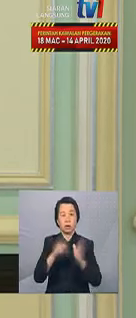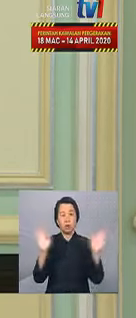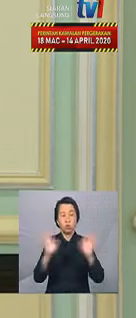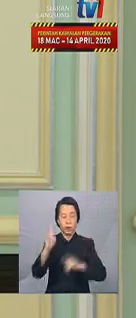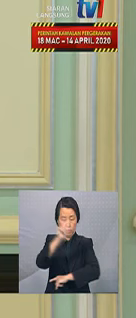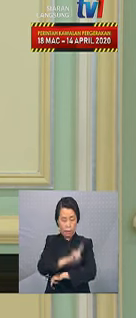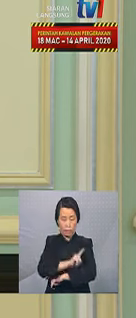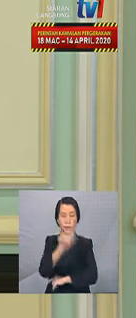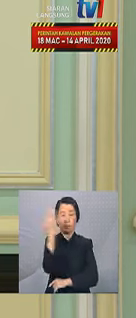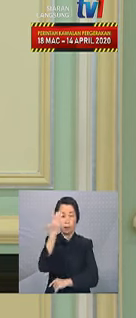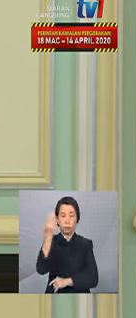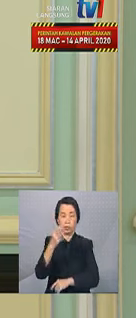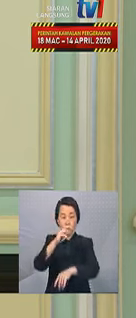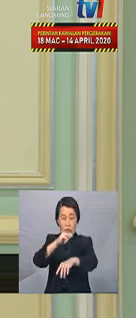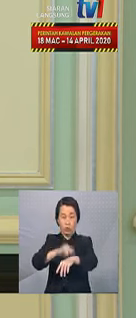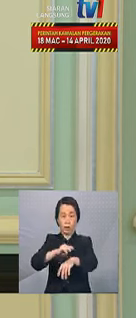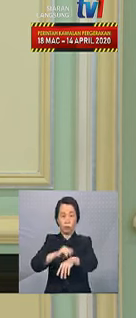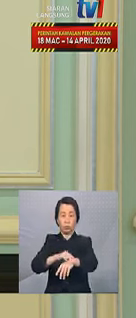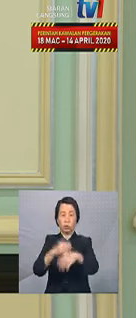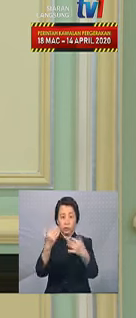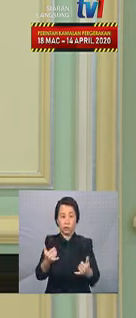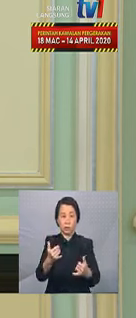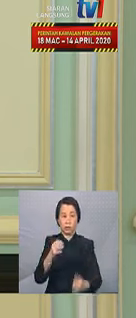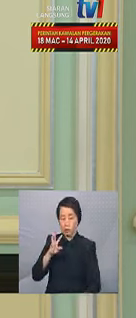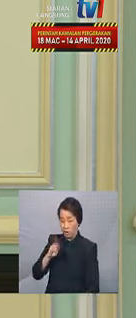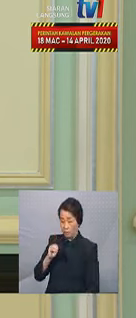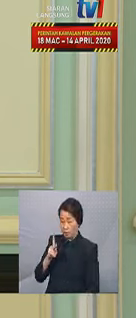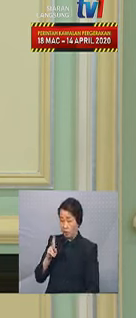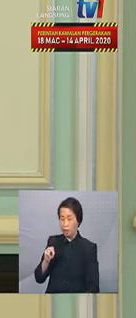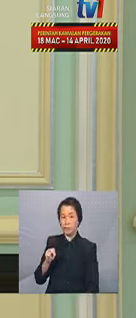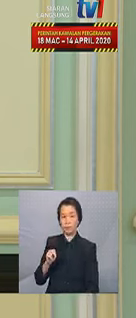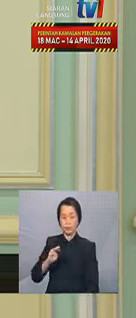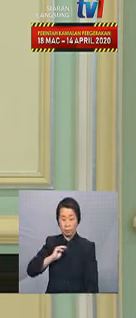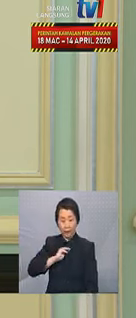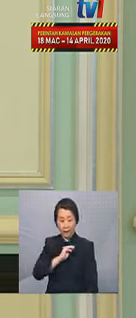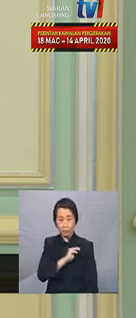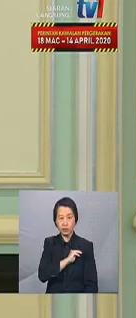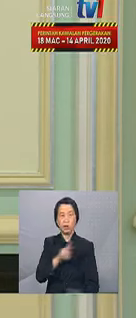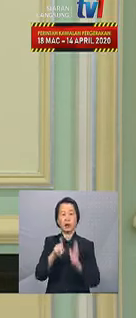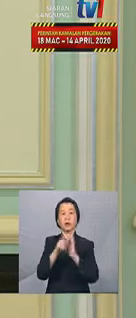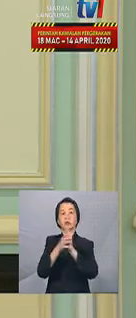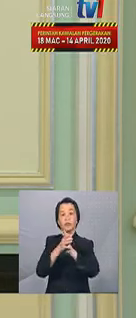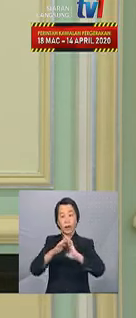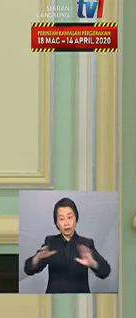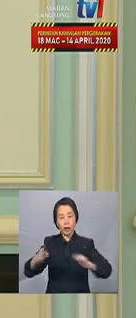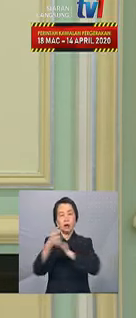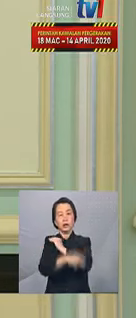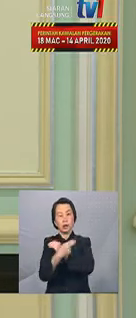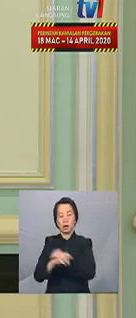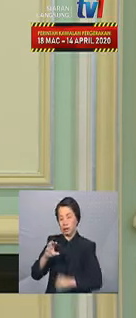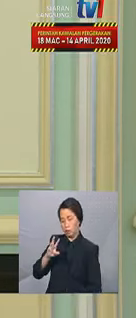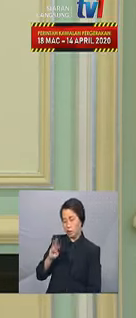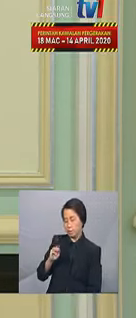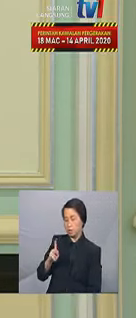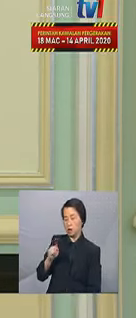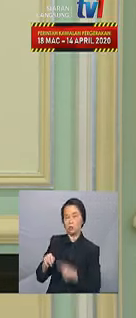biasa. Jadi waktu ini adalah waktu ini MKN yang boleh mengeluarkan arahan dan boleh mengeluarkan SOP dan